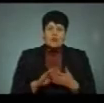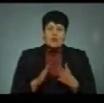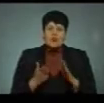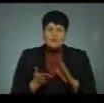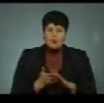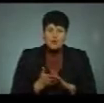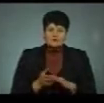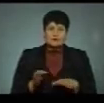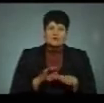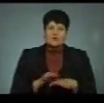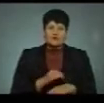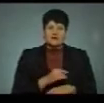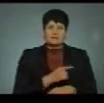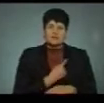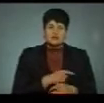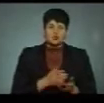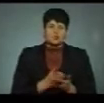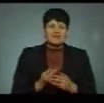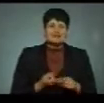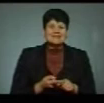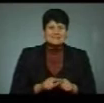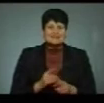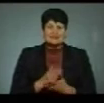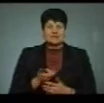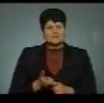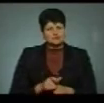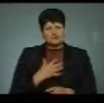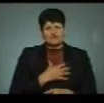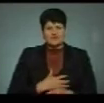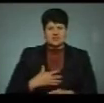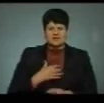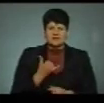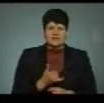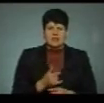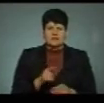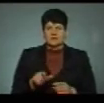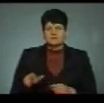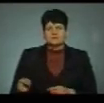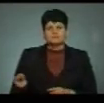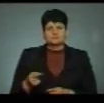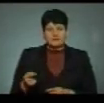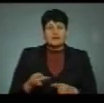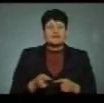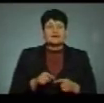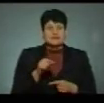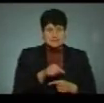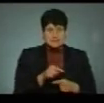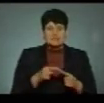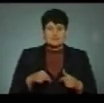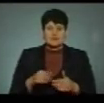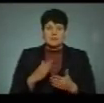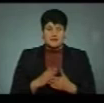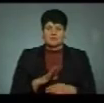відбувається це медичне обслуговування, звичайно, є надзвичайно важливими для мешканців Тернополя. І саме ця сфера, я вважаю, мала би